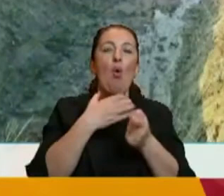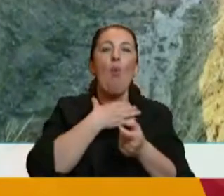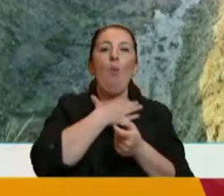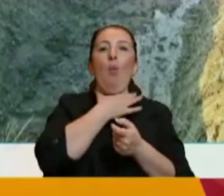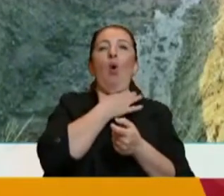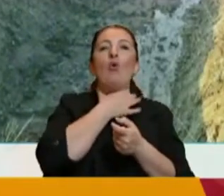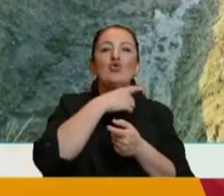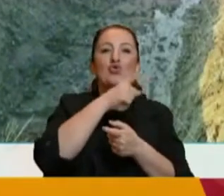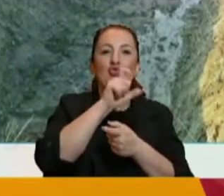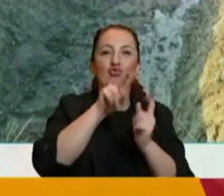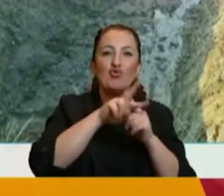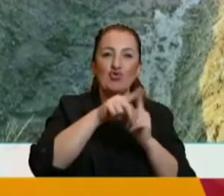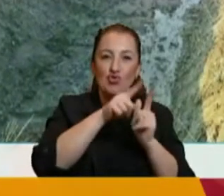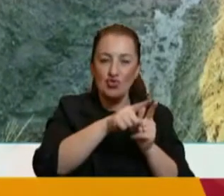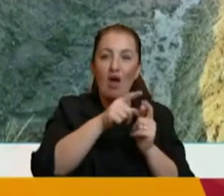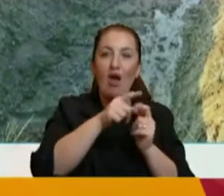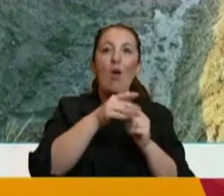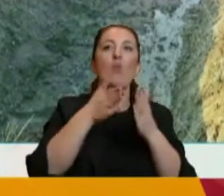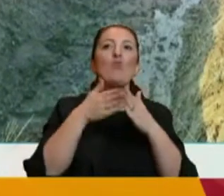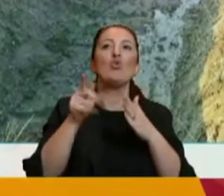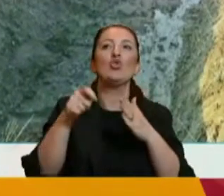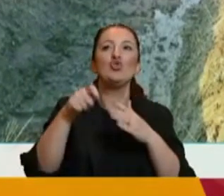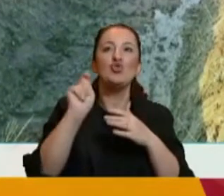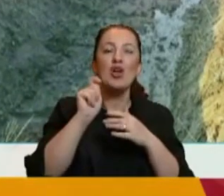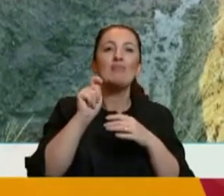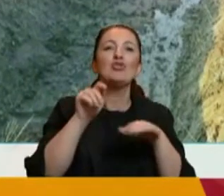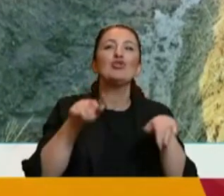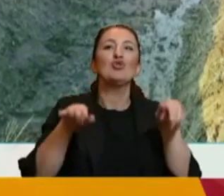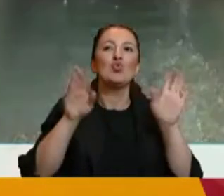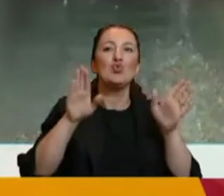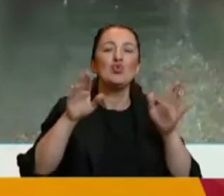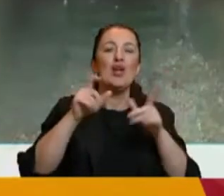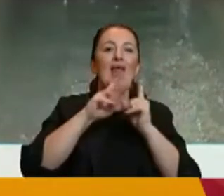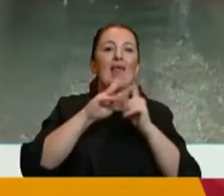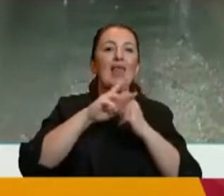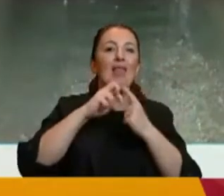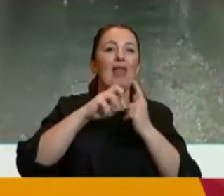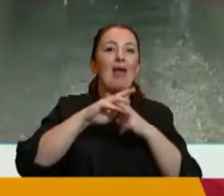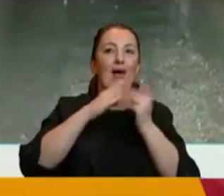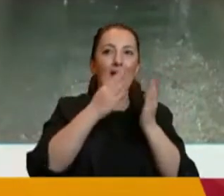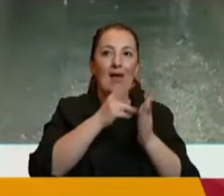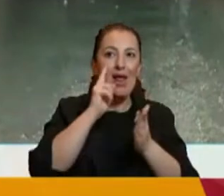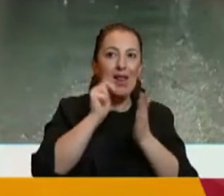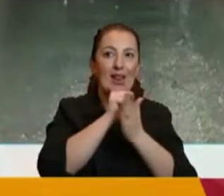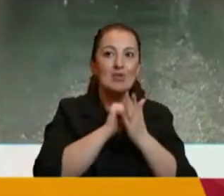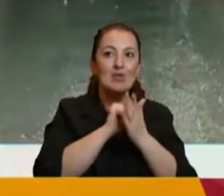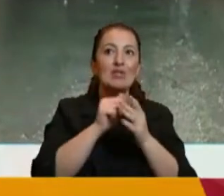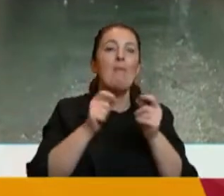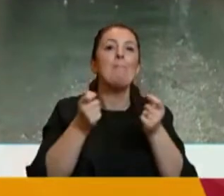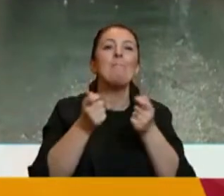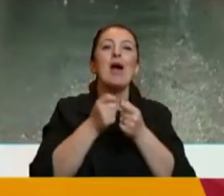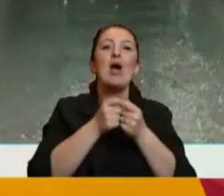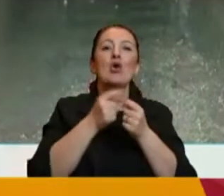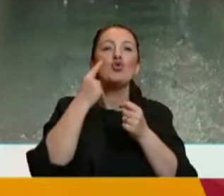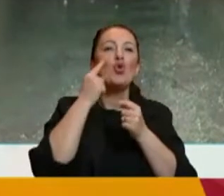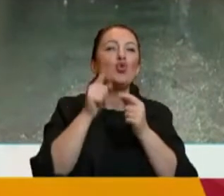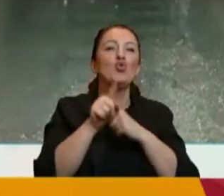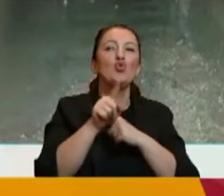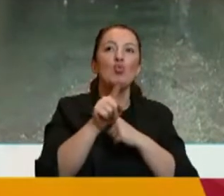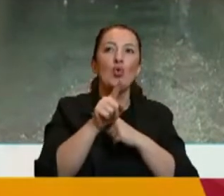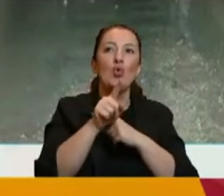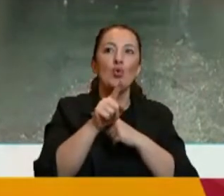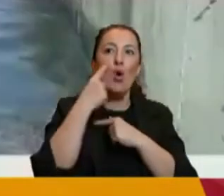bu Büyükçekmece Güven Güvercinlik Dere temizliği bu Beykoz Çubuklu Deresi kapalı kesip